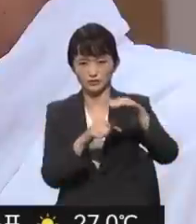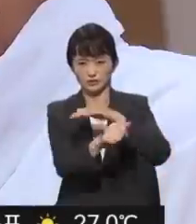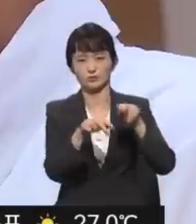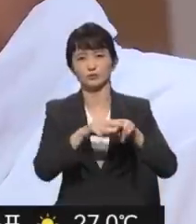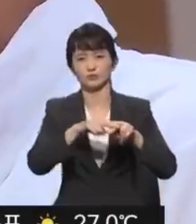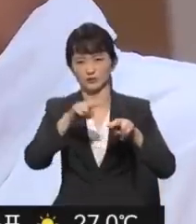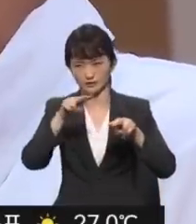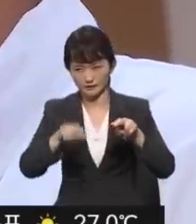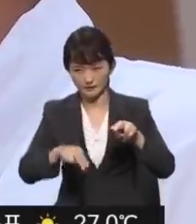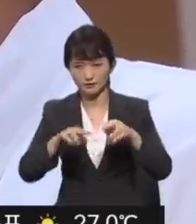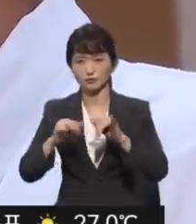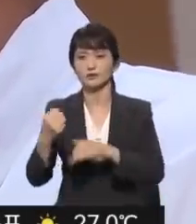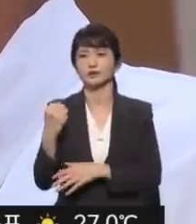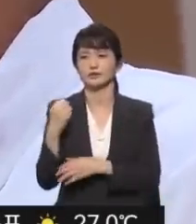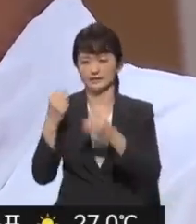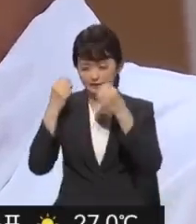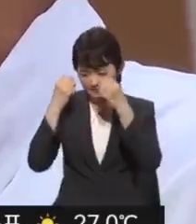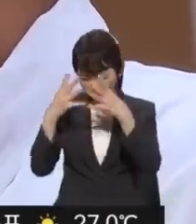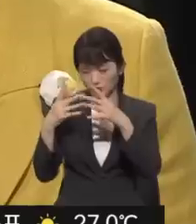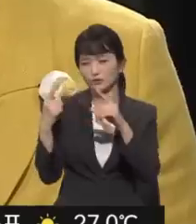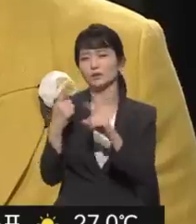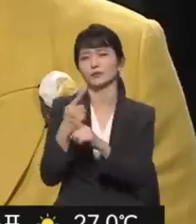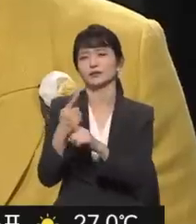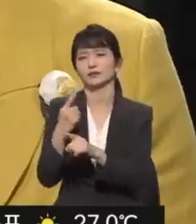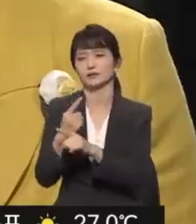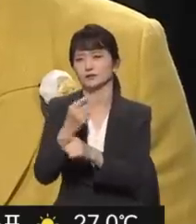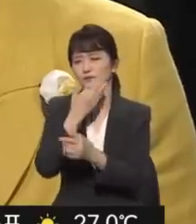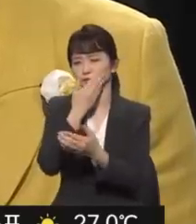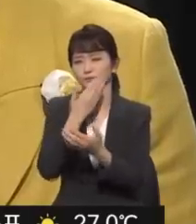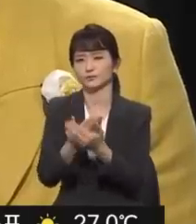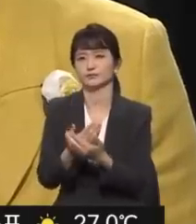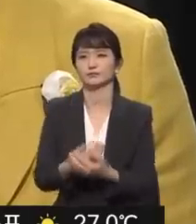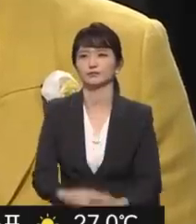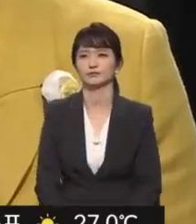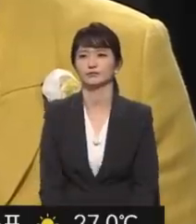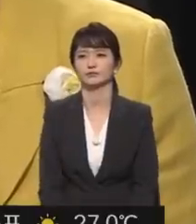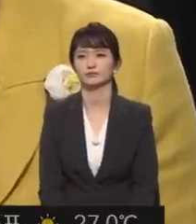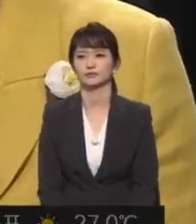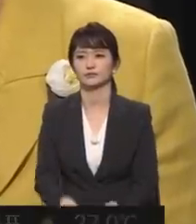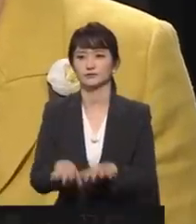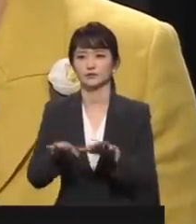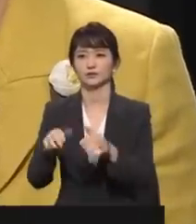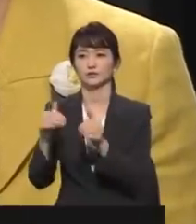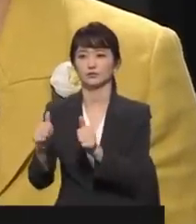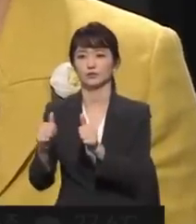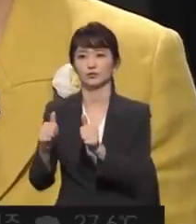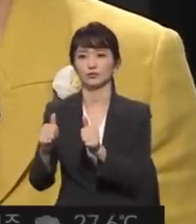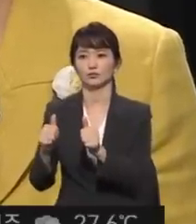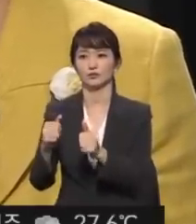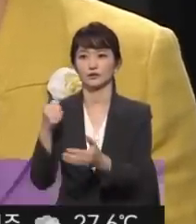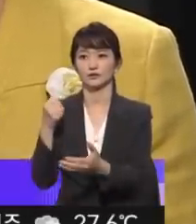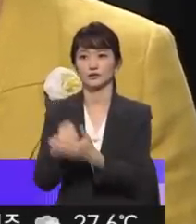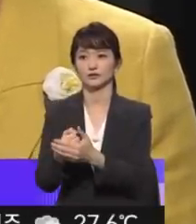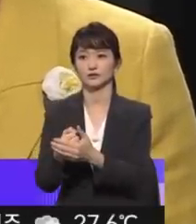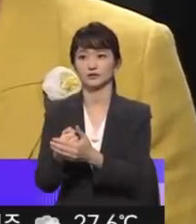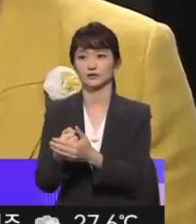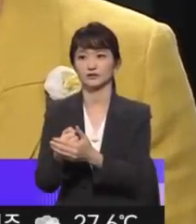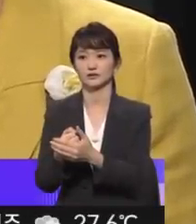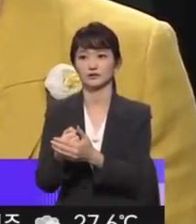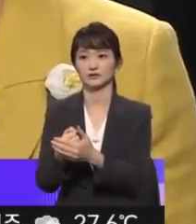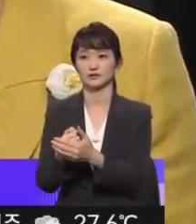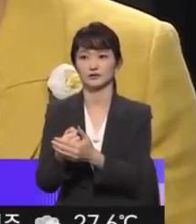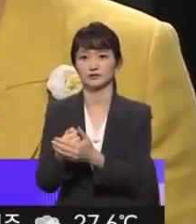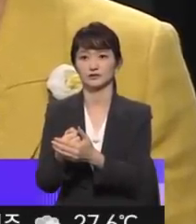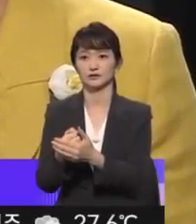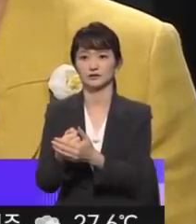위해서는 새롭게 전열을 정비하는 데 도움이 될 것 같아요 공교롭게도 오늘 법원 결정이 나왔는데 이거 안 나왔으면 올 연찬 얘기를 좀